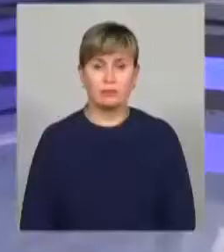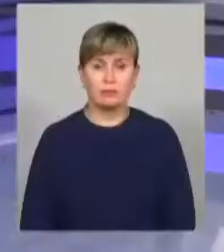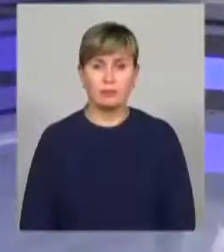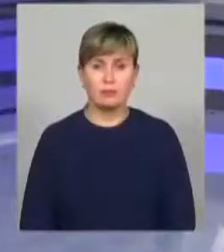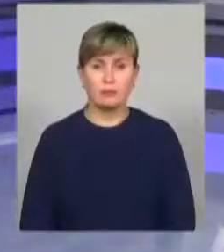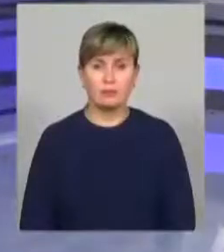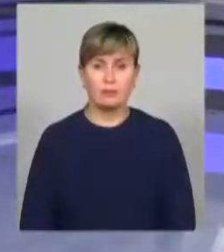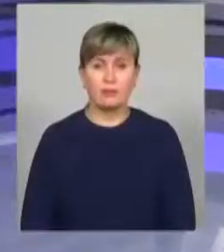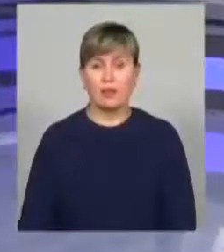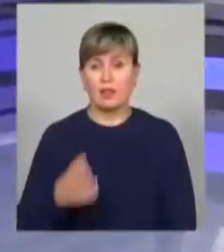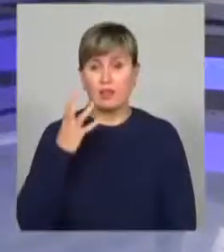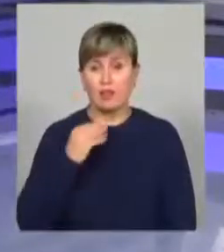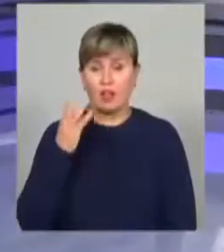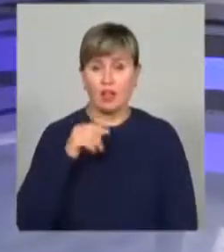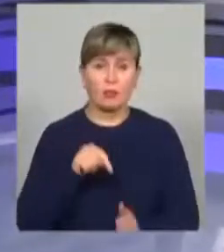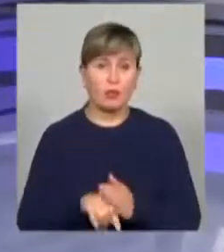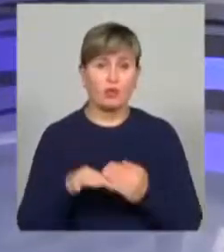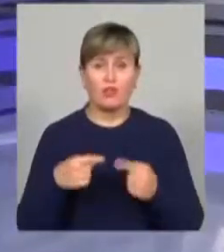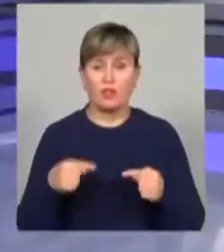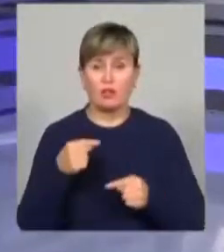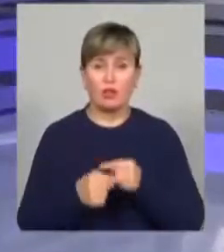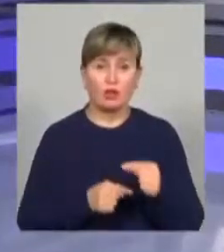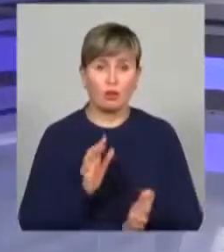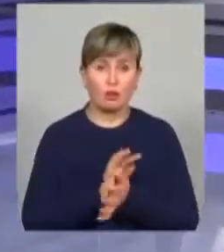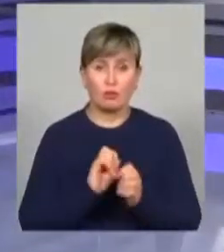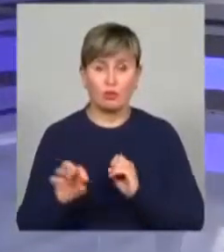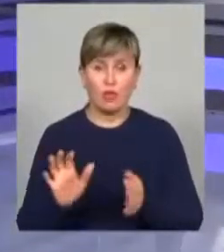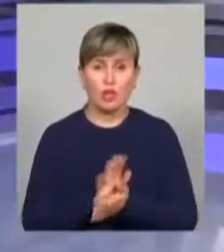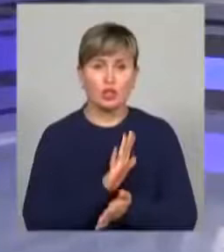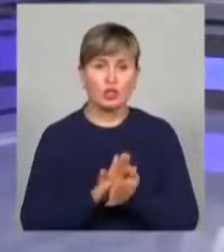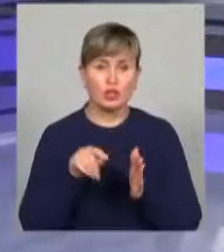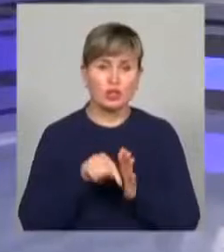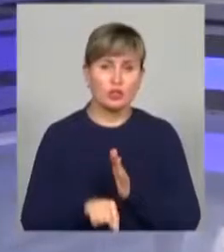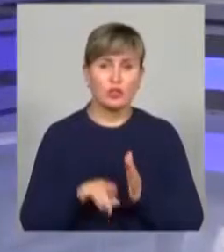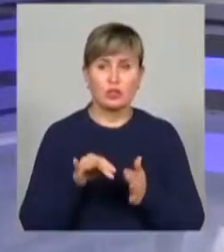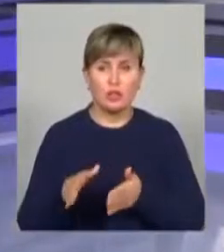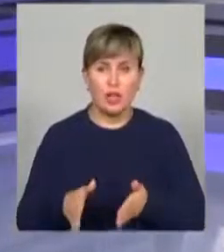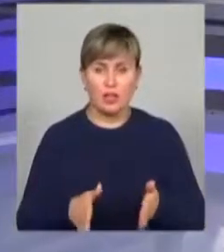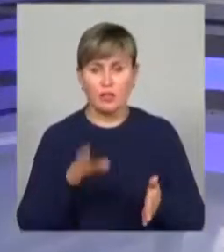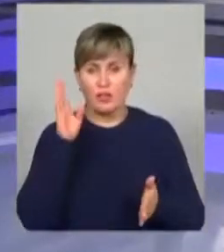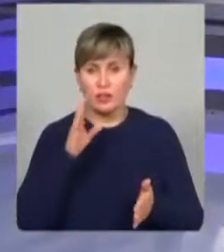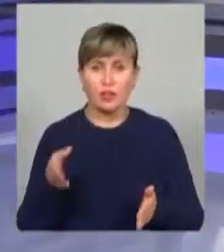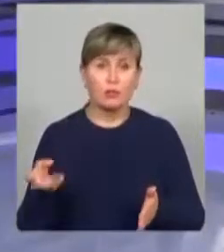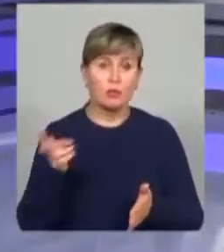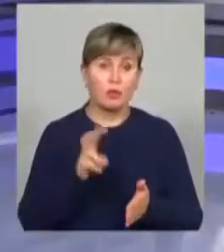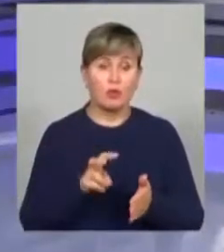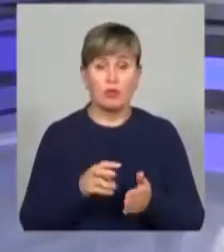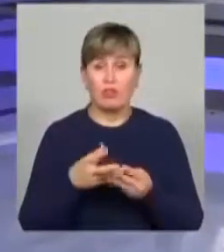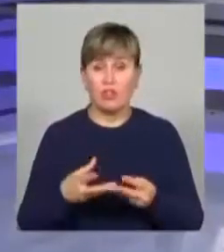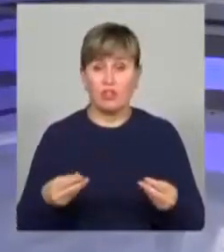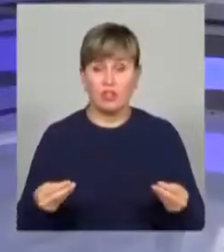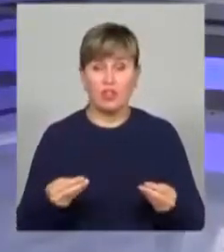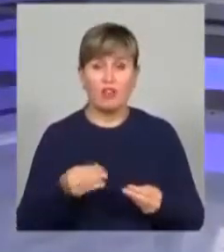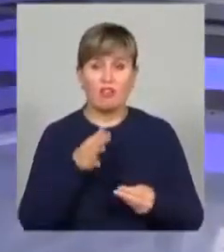вам а ты тем временем от всякого рода отходов очищают русла рек и арочных сетей с приходом весны и во всех 8